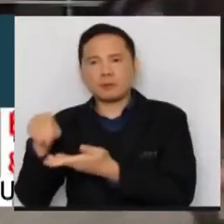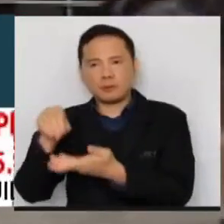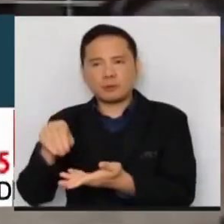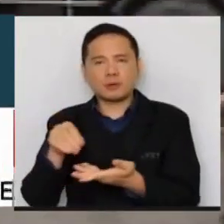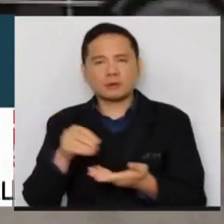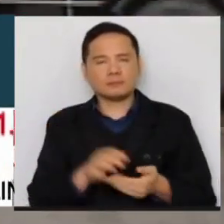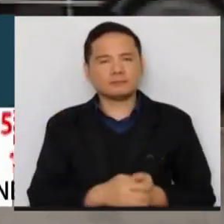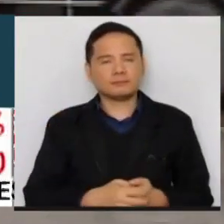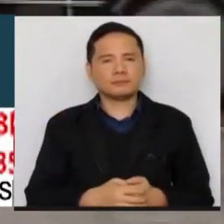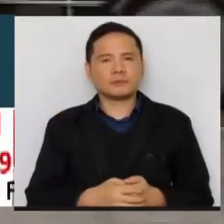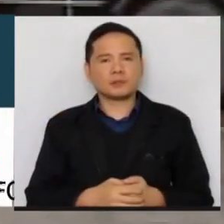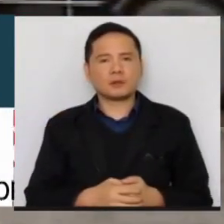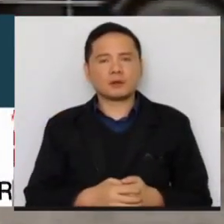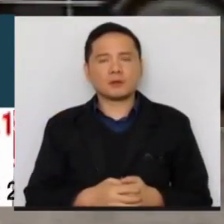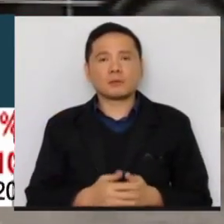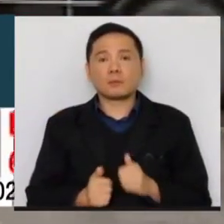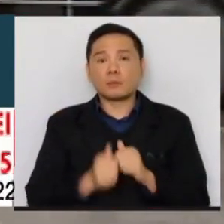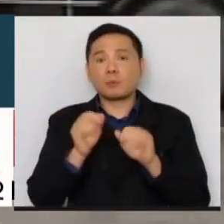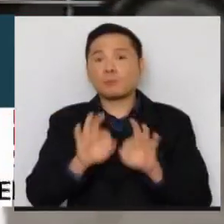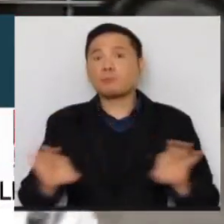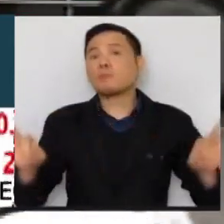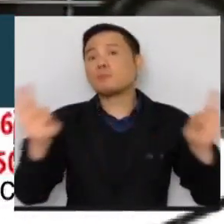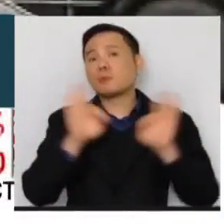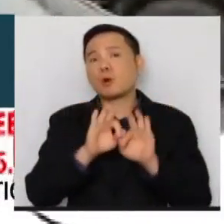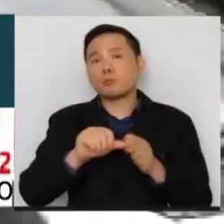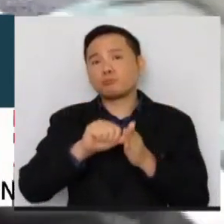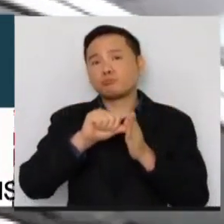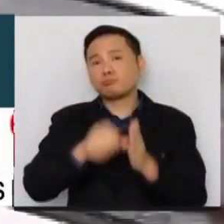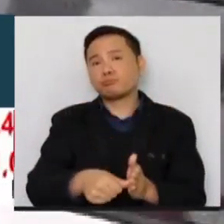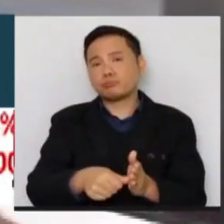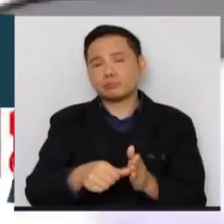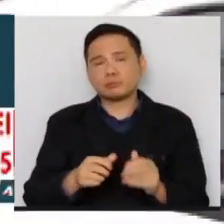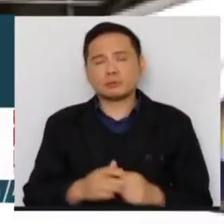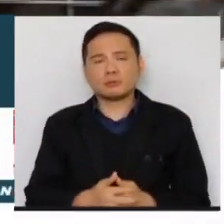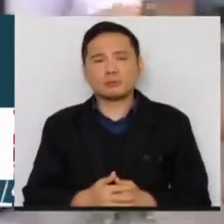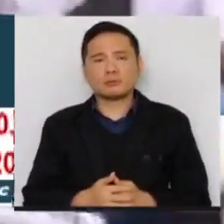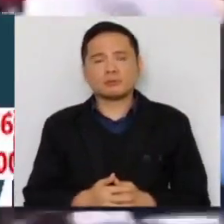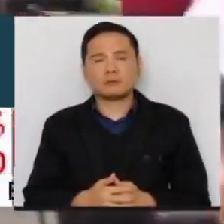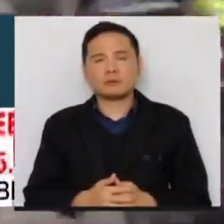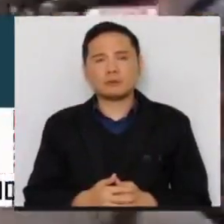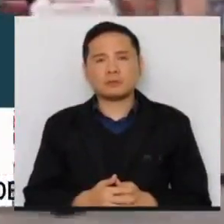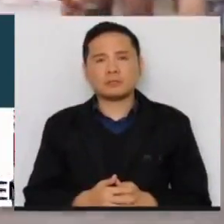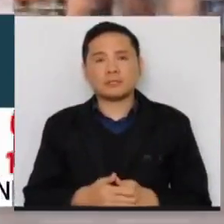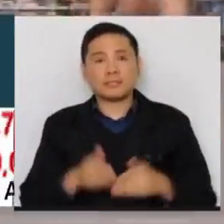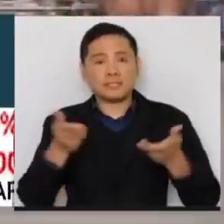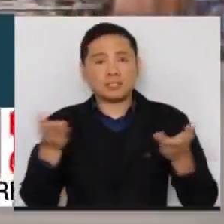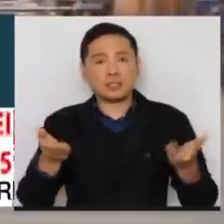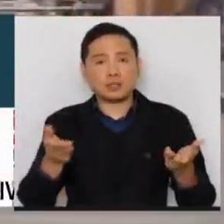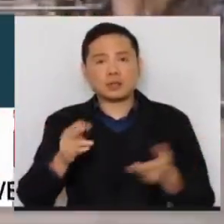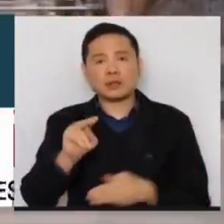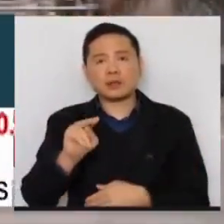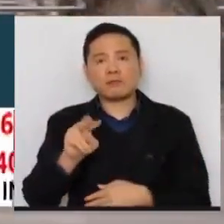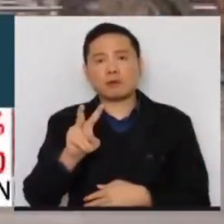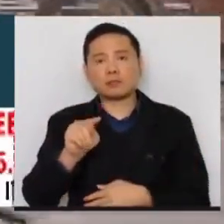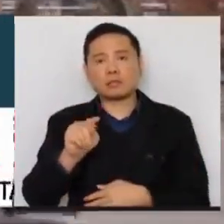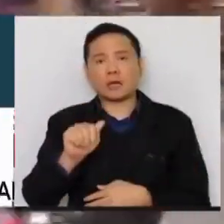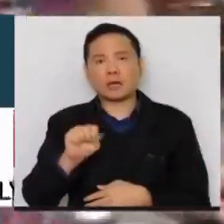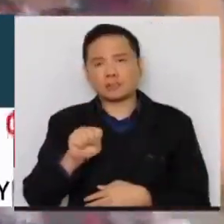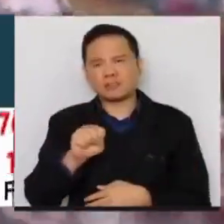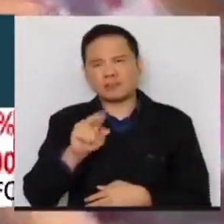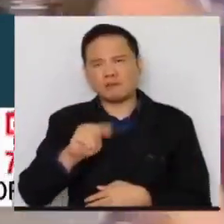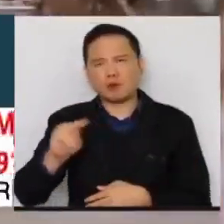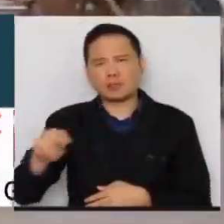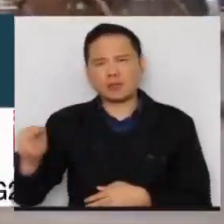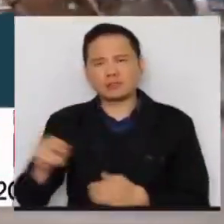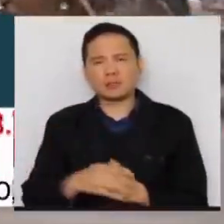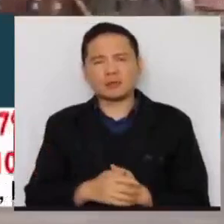one important thing that I have to share is, dito naman sa Navotas, tuloy-tuloy po. Libre po ang